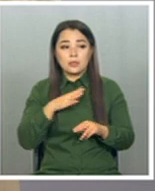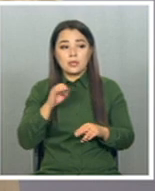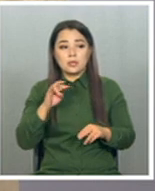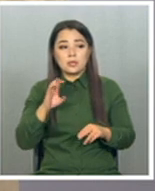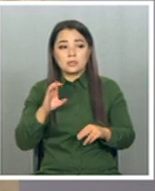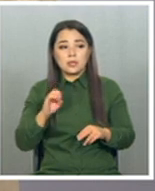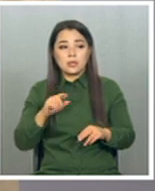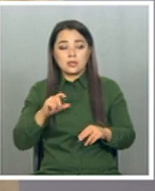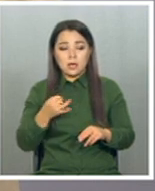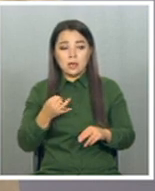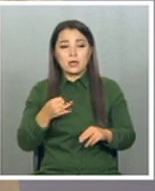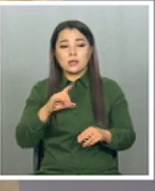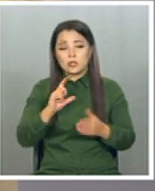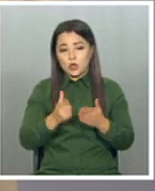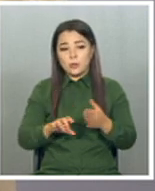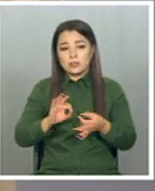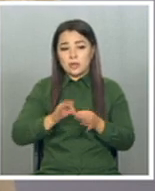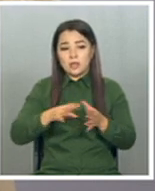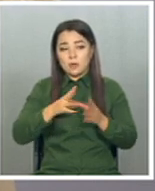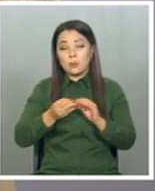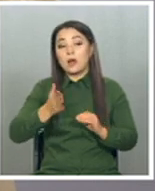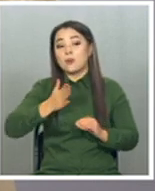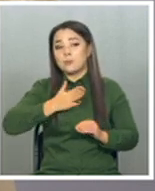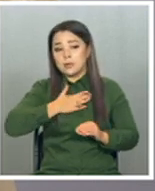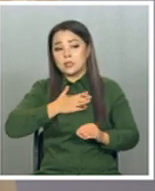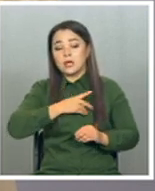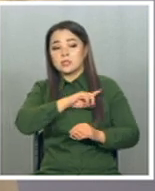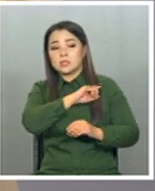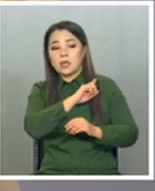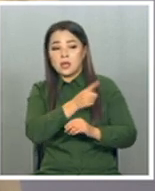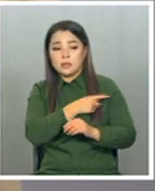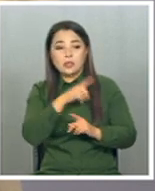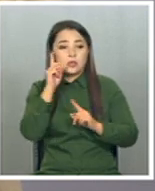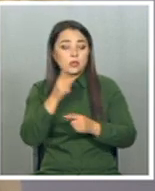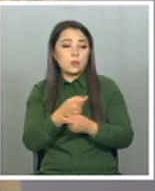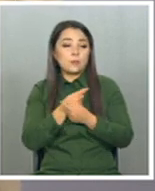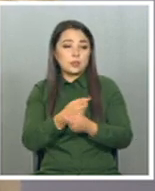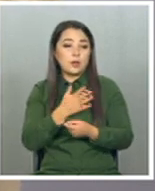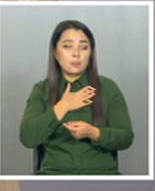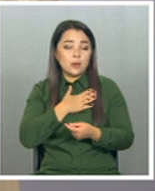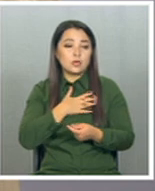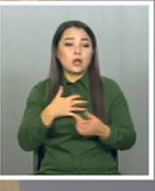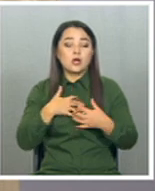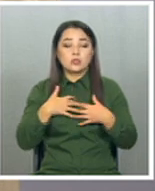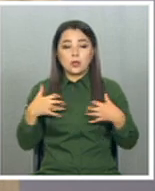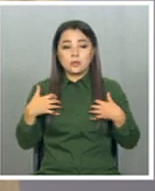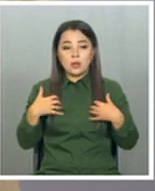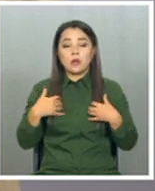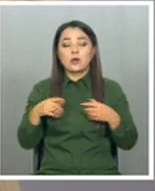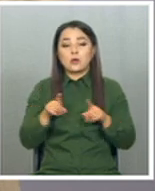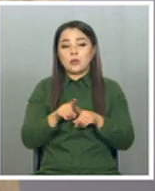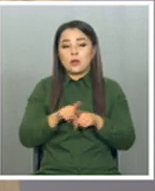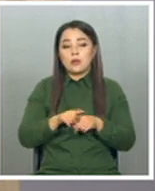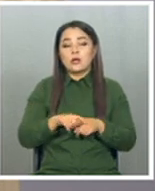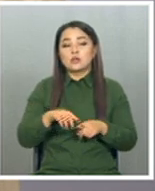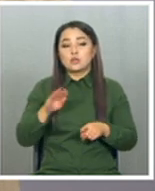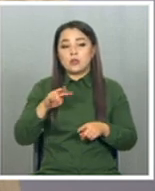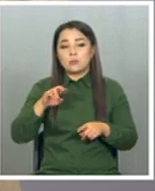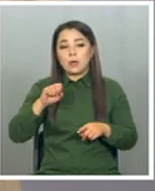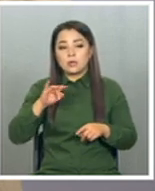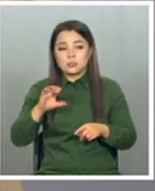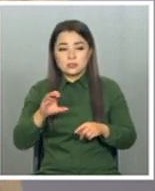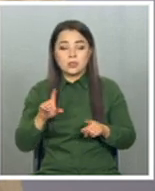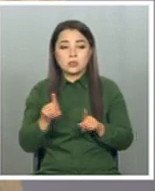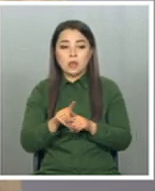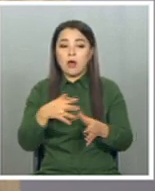есім жырындағы «Менің ерлігімді сұрасаң, жолбарыспенен аюдай, өрлігімді